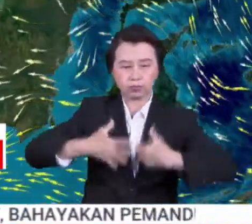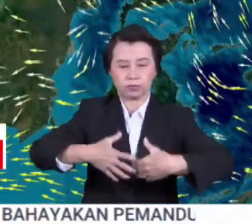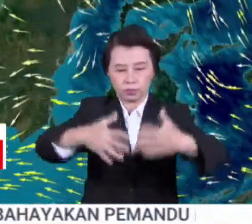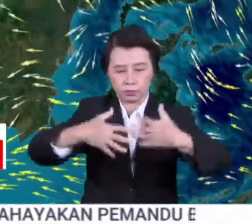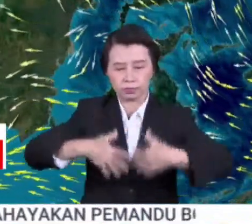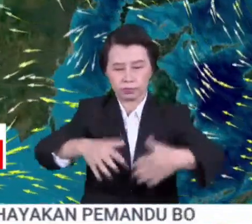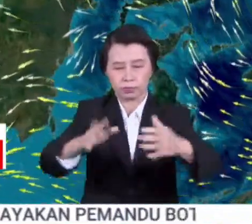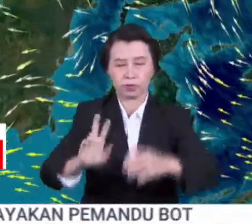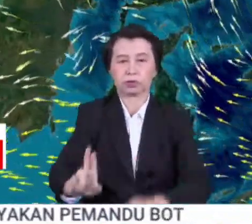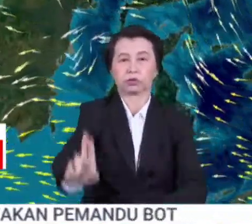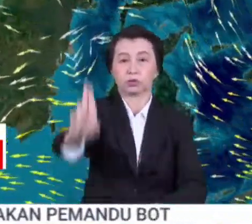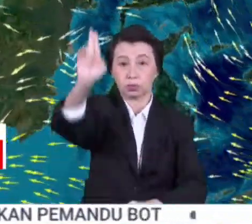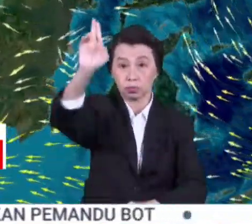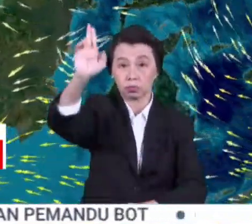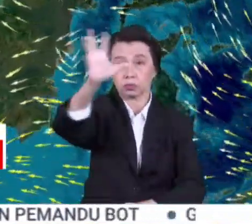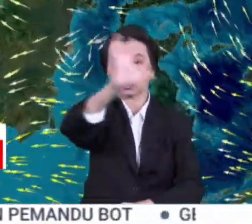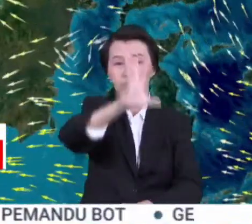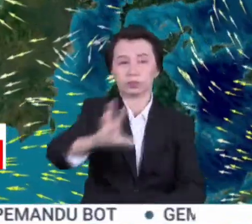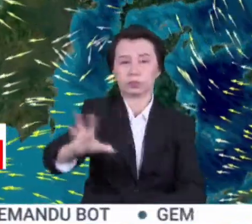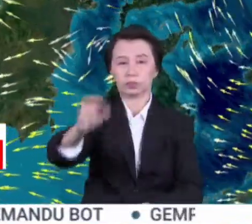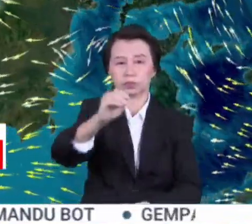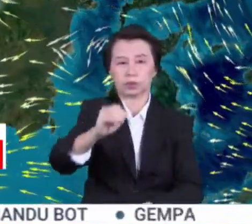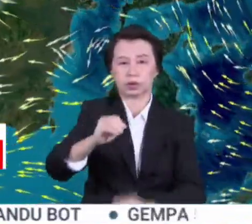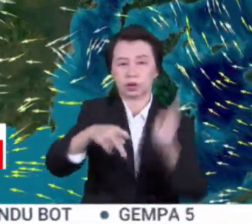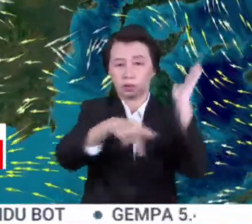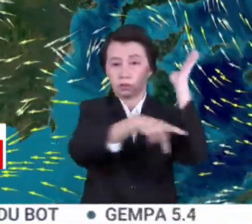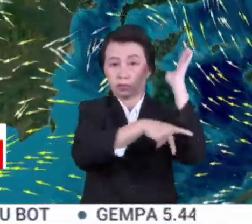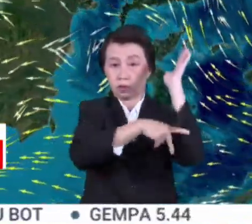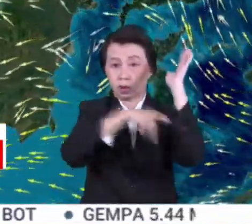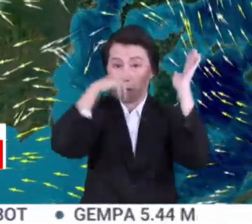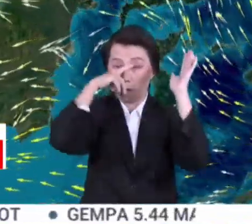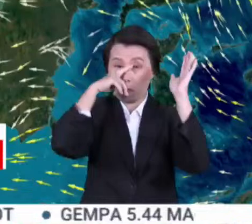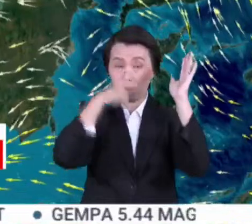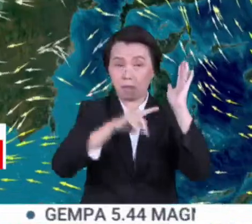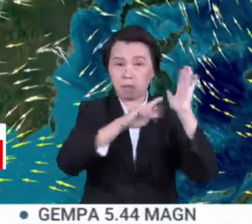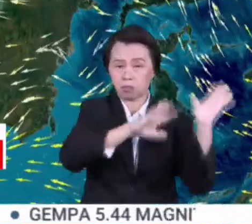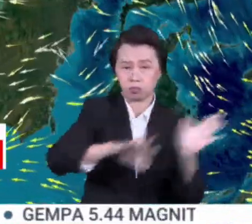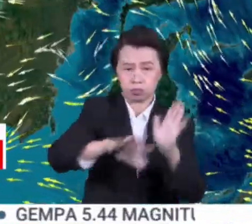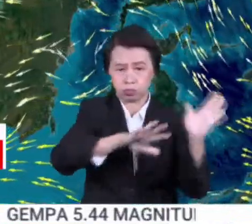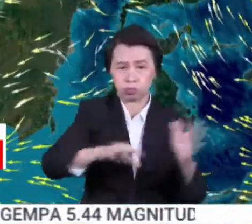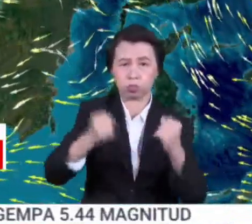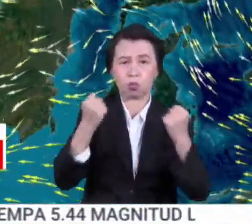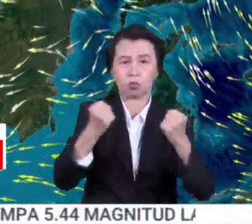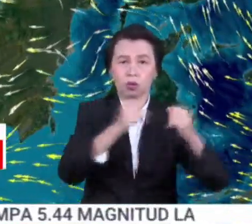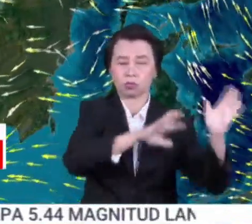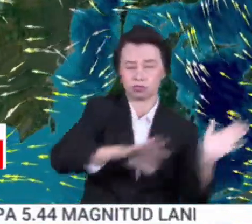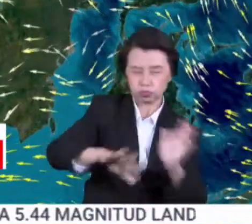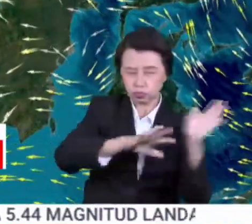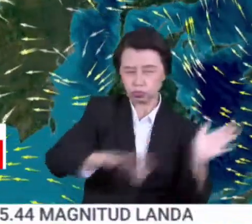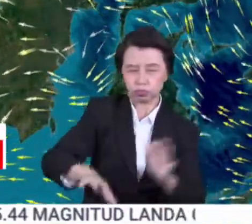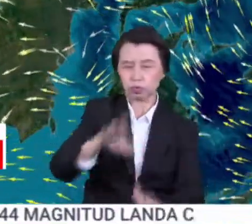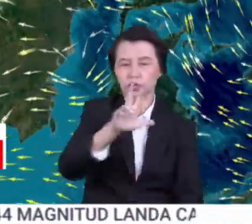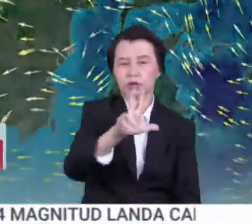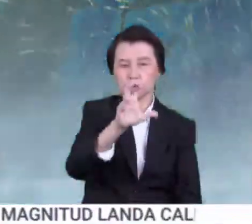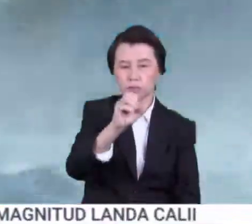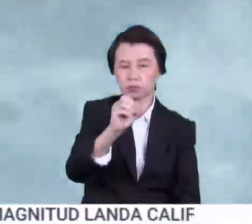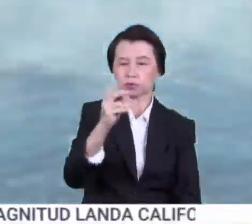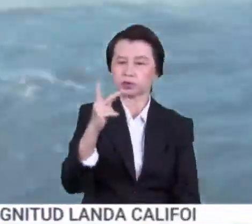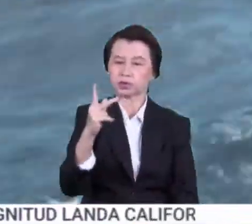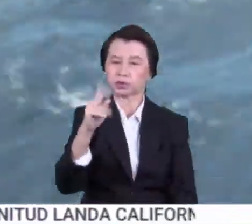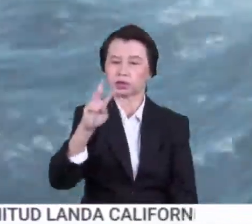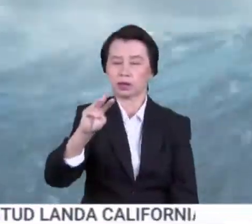Melaka Utara dan juga di sekitar bahagian Phuket dilihat bergerak dengan kelajuan yang agak tinggi iaitu sekitar 30 km